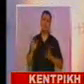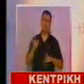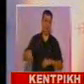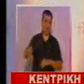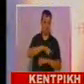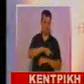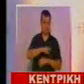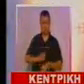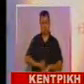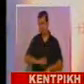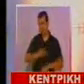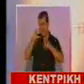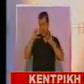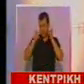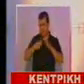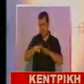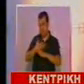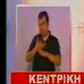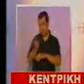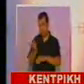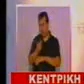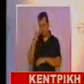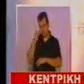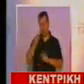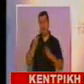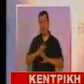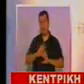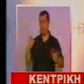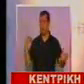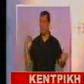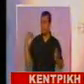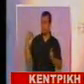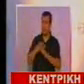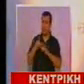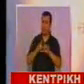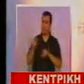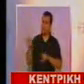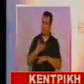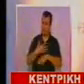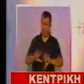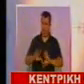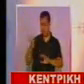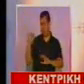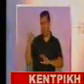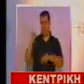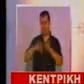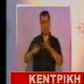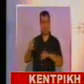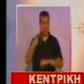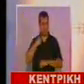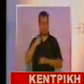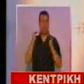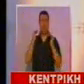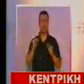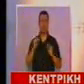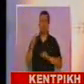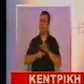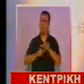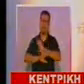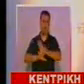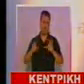καλά. Τους έχει ο λαός δοκιμάσει, δεν άλλαξαν παρά την ήττα στις εκλογές και βεβαίως δεν